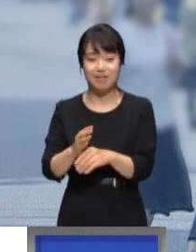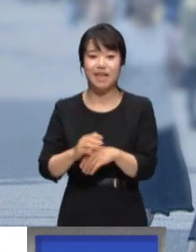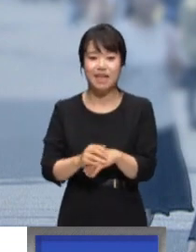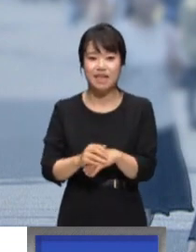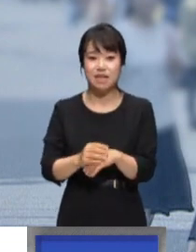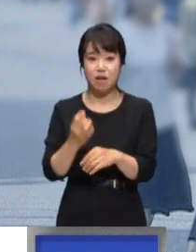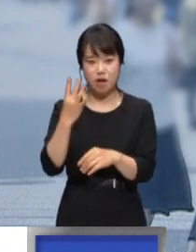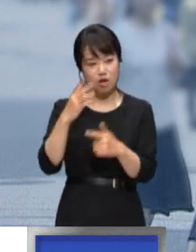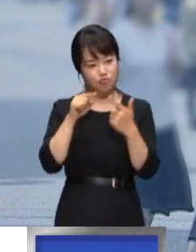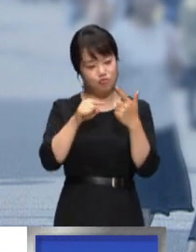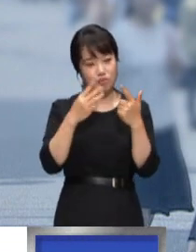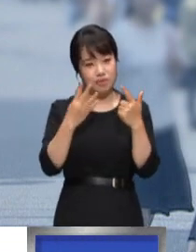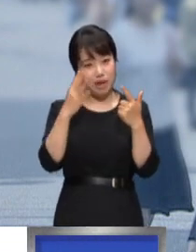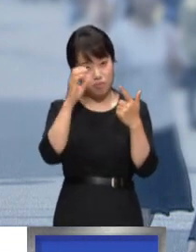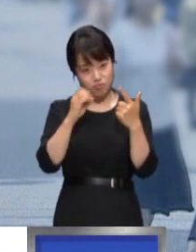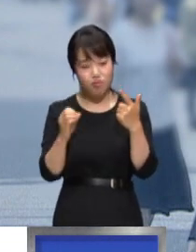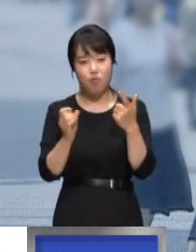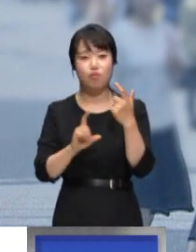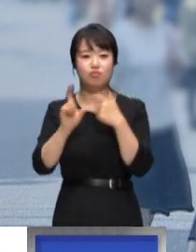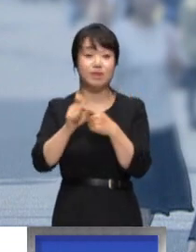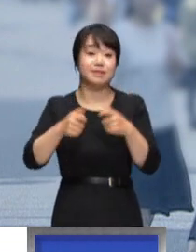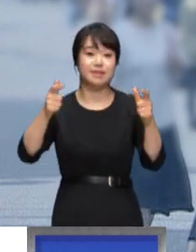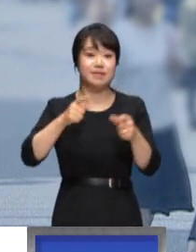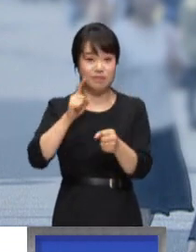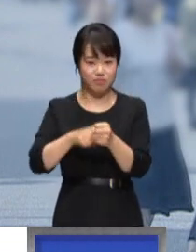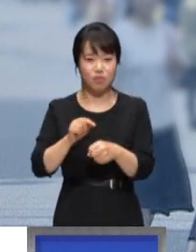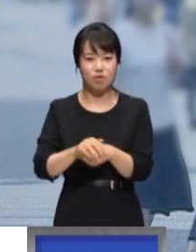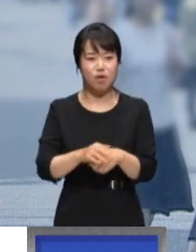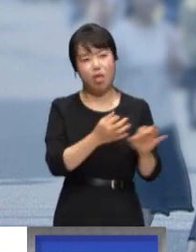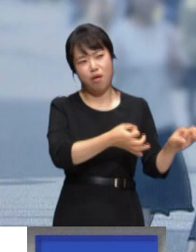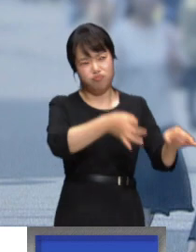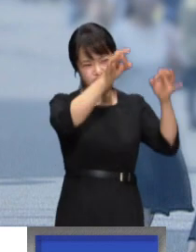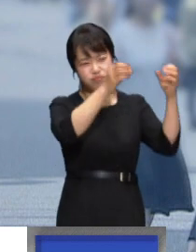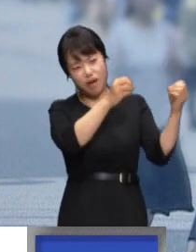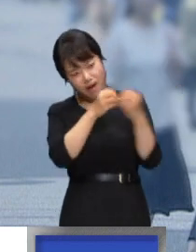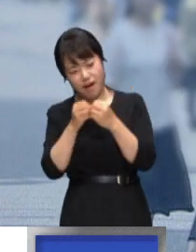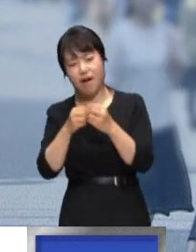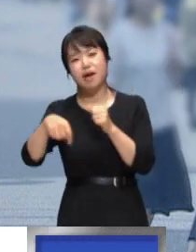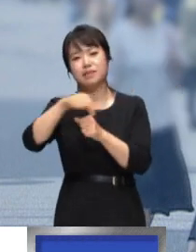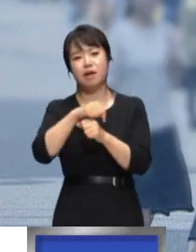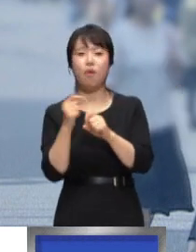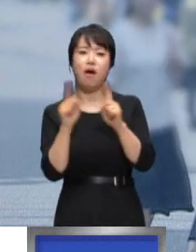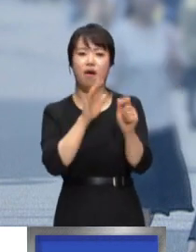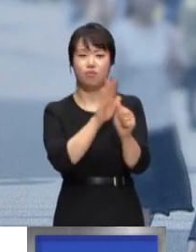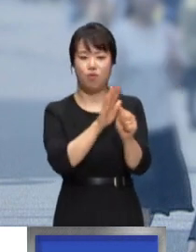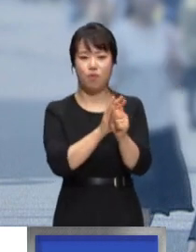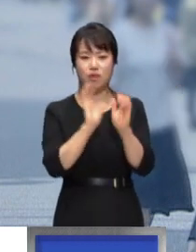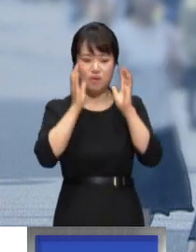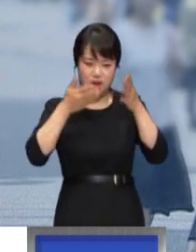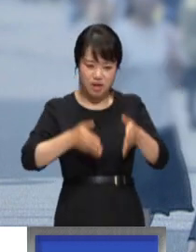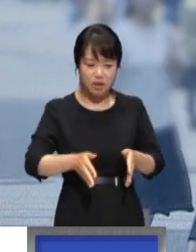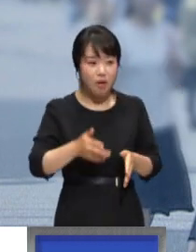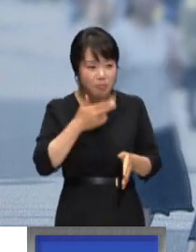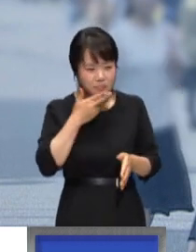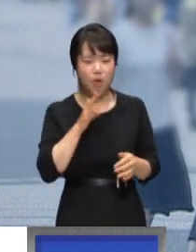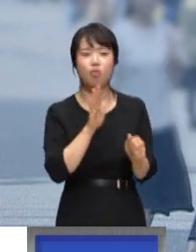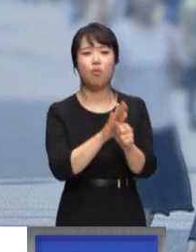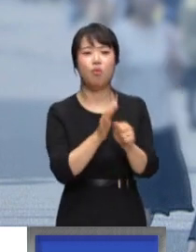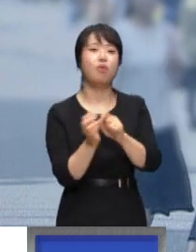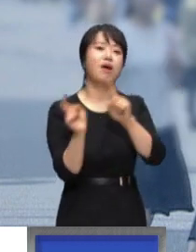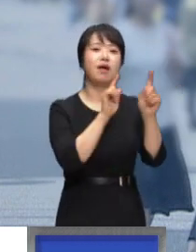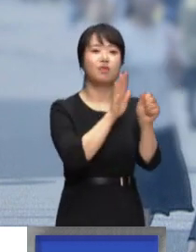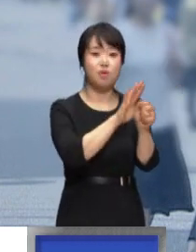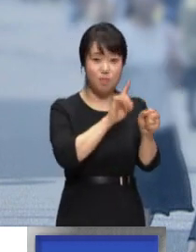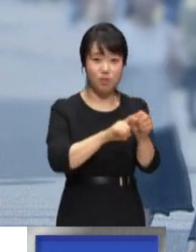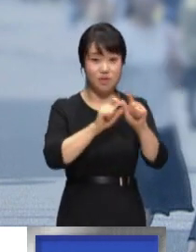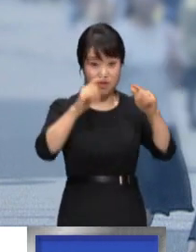예산의 6.4% 규모인데요. 고물가 등에 따른 민생경제 위기 극복과 또 저출산 지원 등 오세훈 시장의 주요